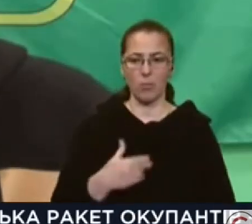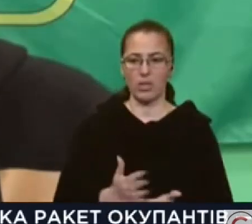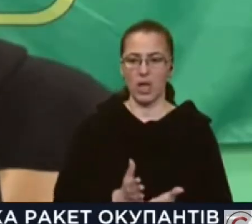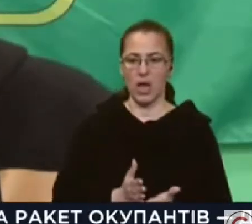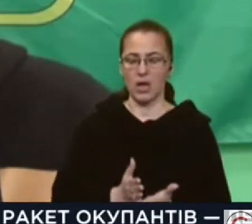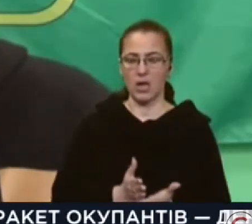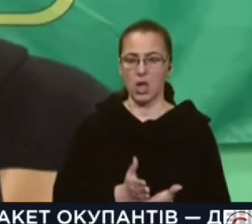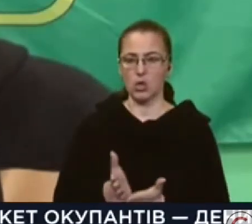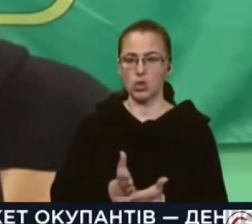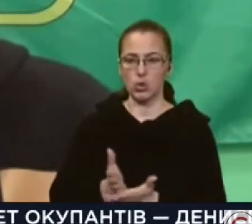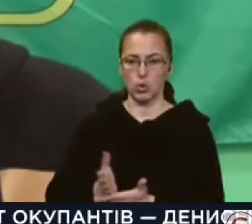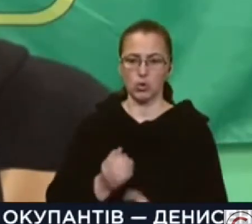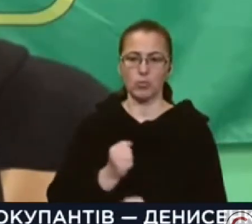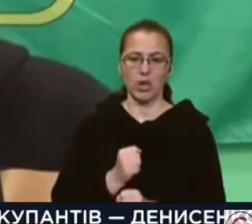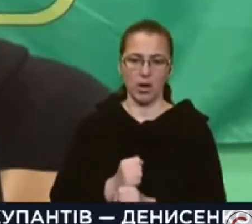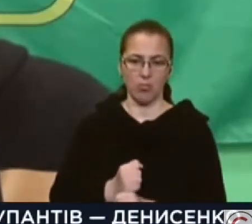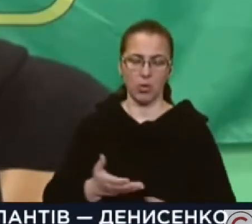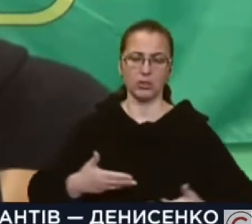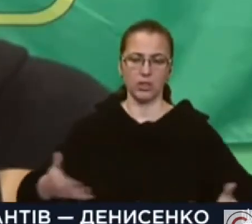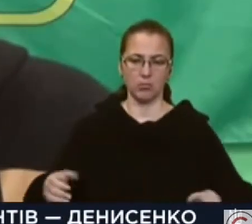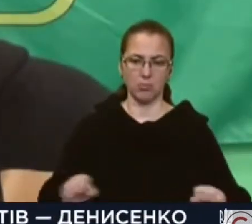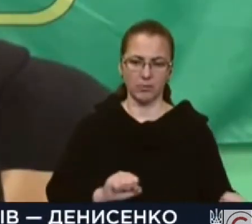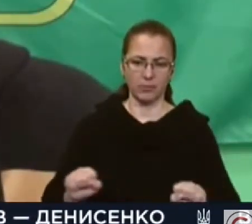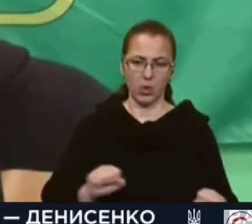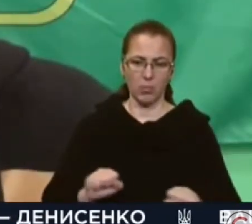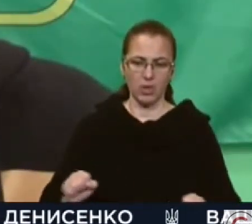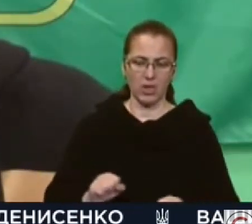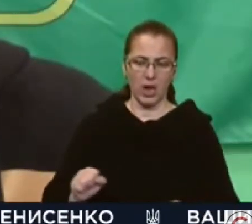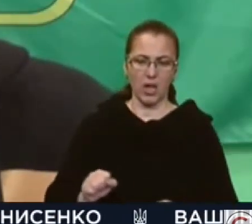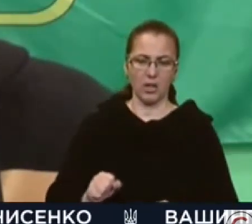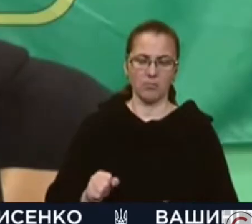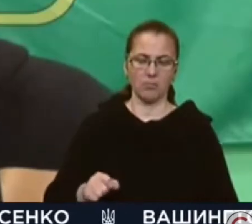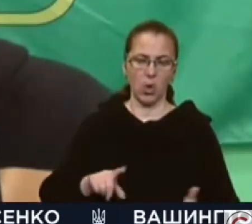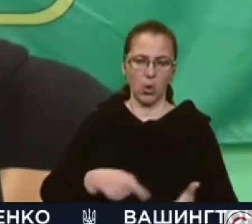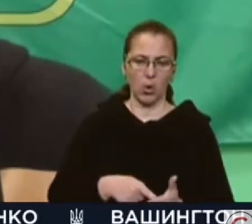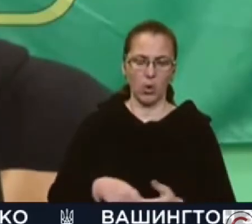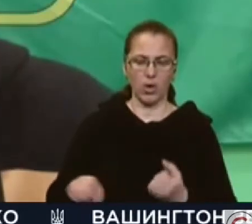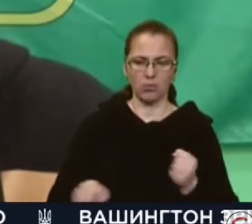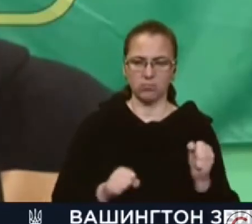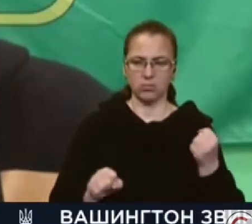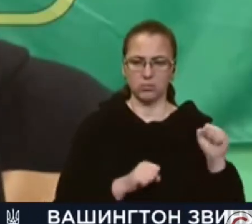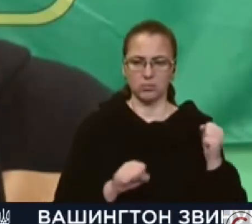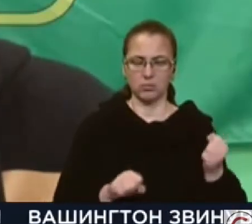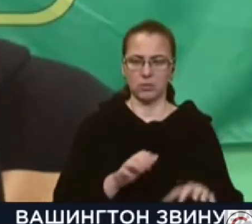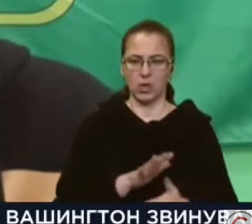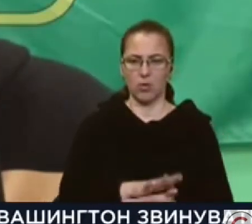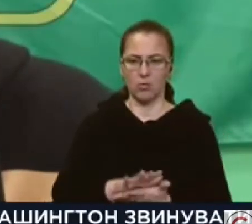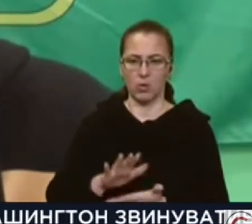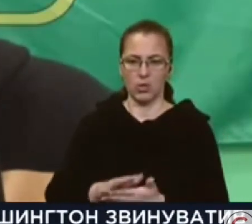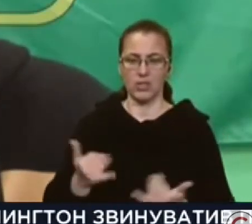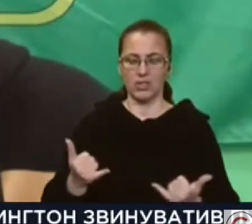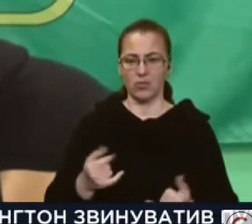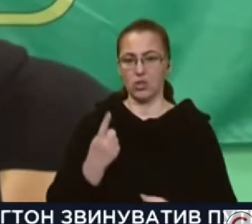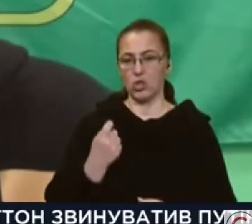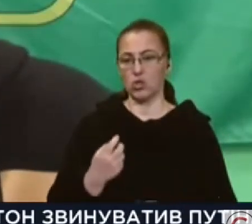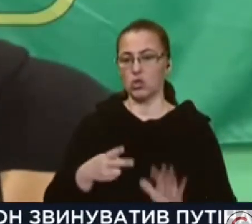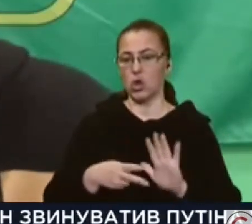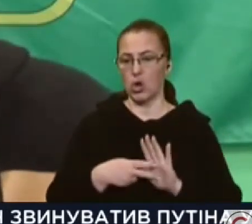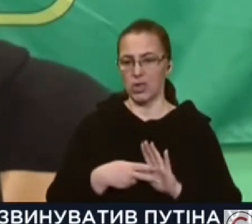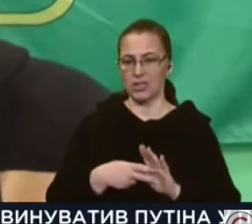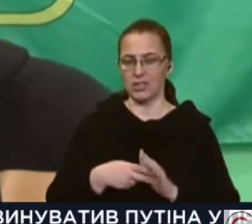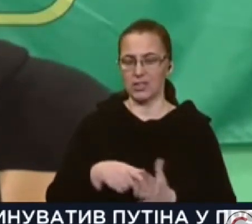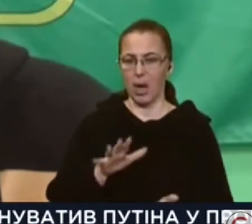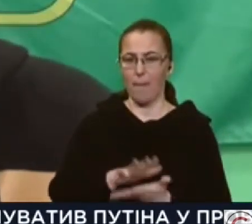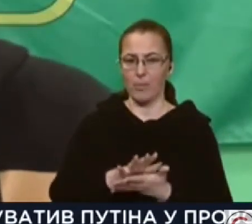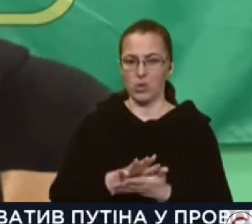сегодня работают. Мы прибираем город, убираем мусор. 107 сегодня мусорных машин вышло